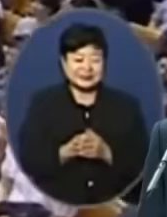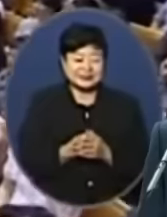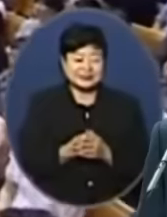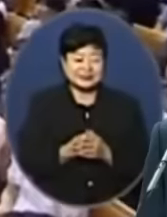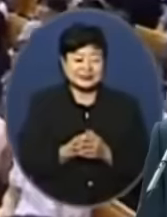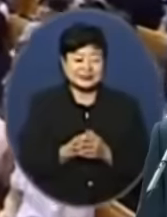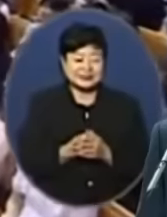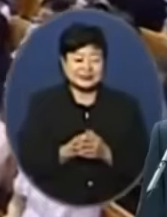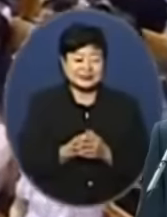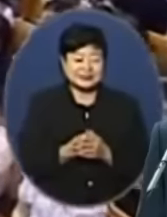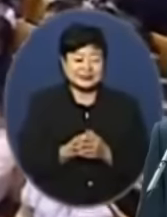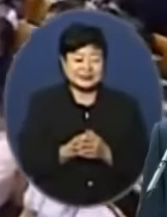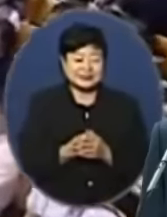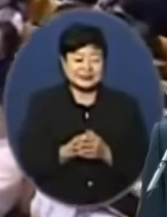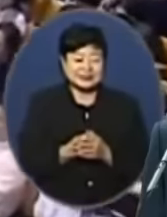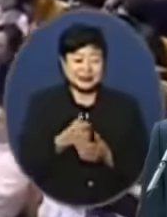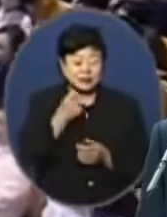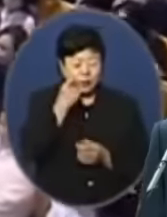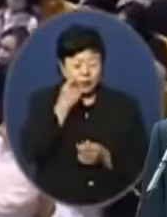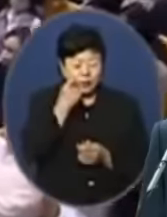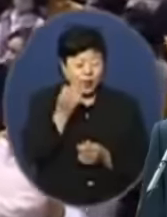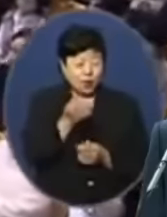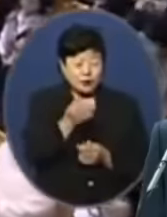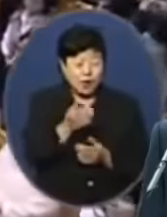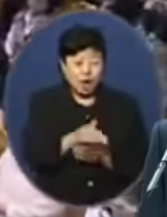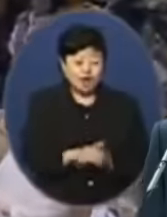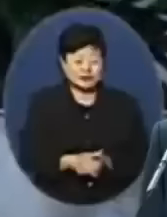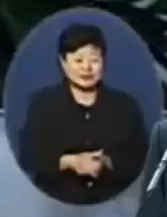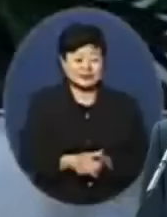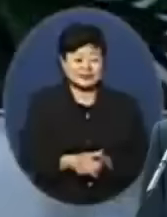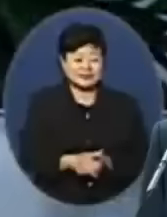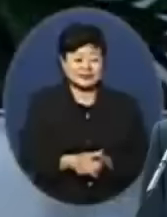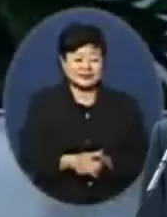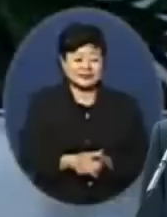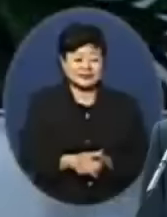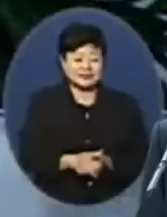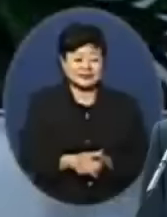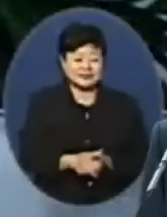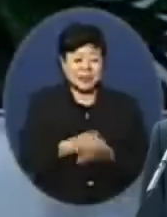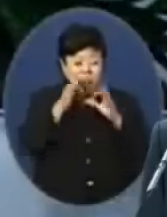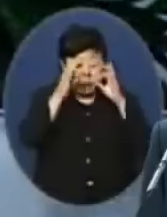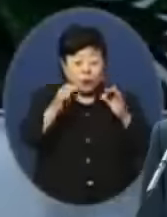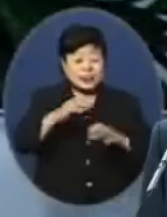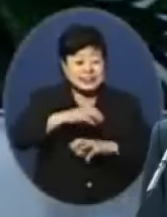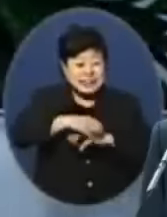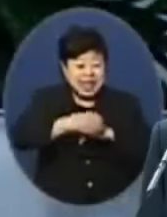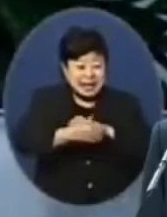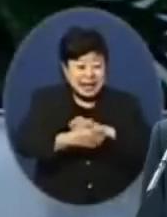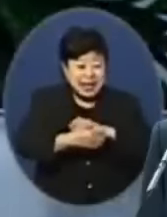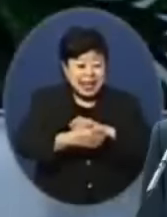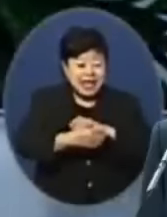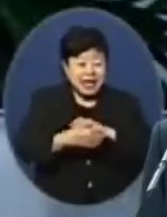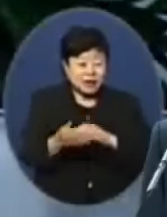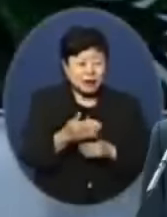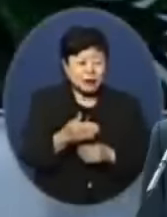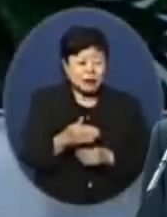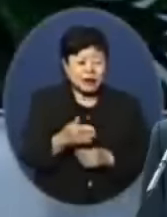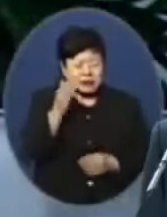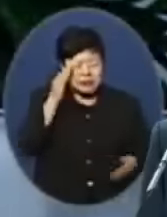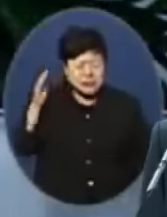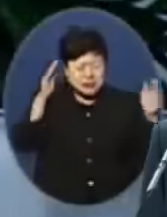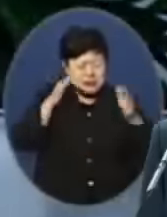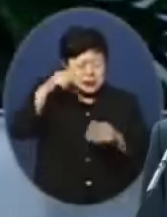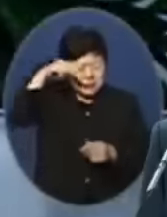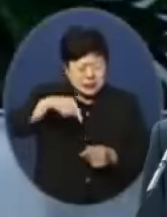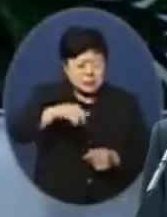우리는 불가능이 없다고 생각하는 이유가 눈에 보이는 세계는 공허하고 혼돈하고 허감이